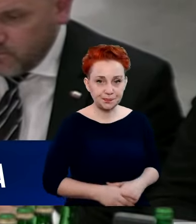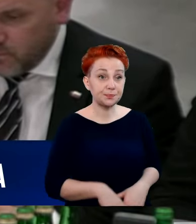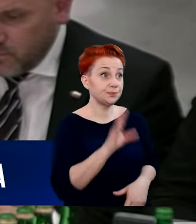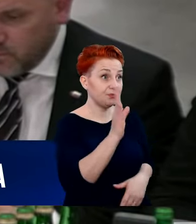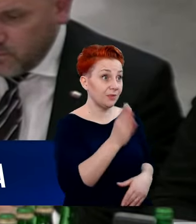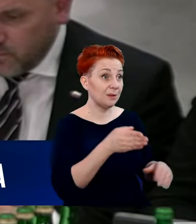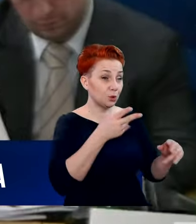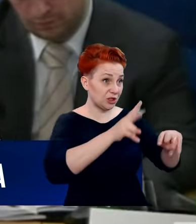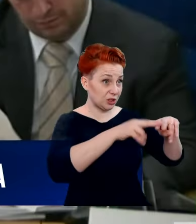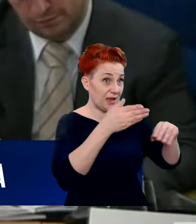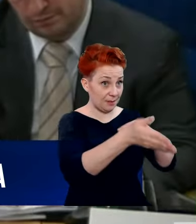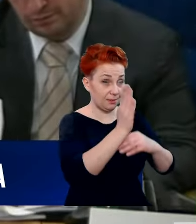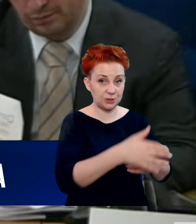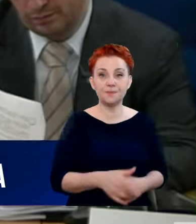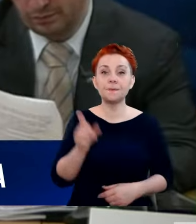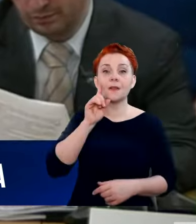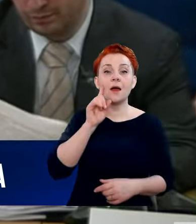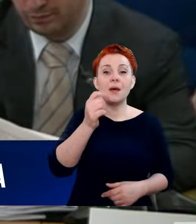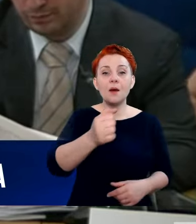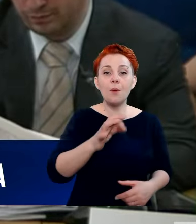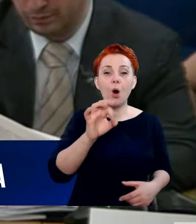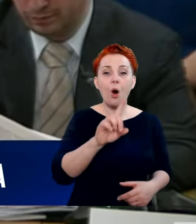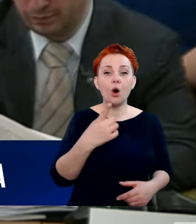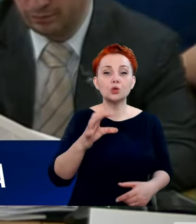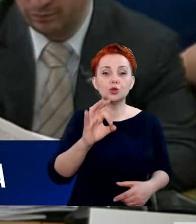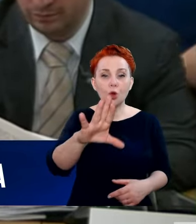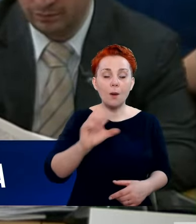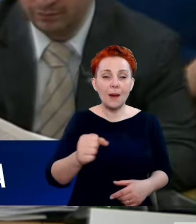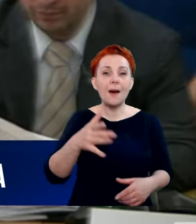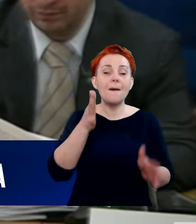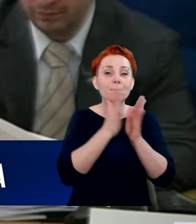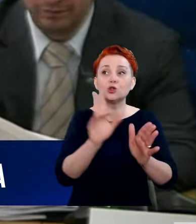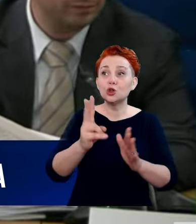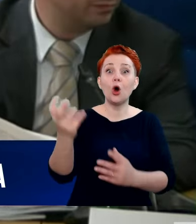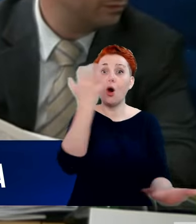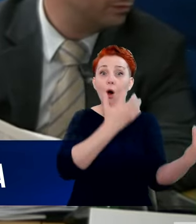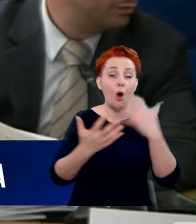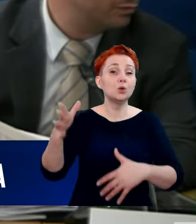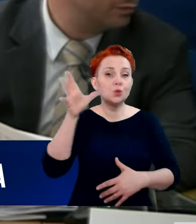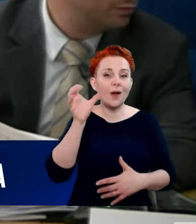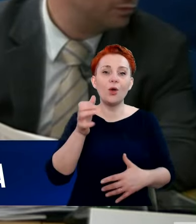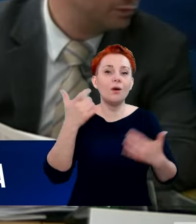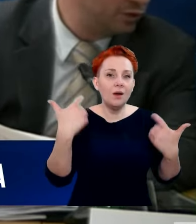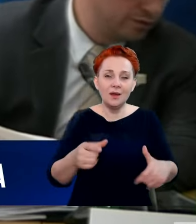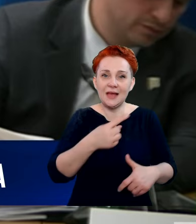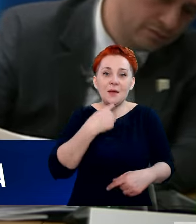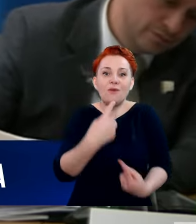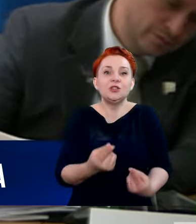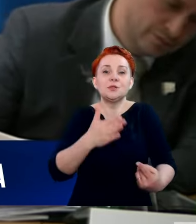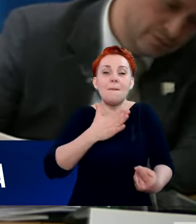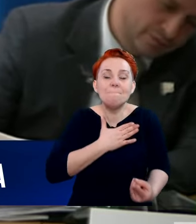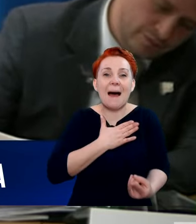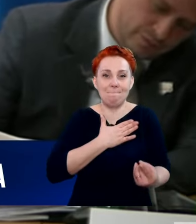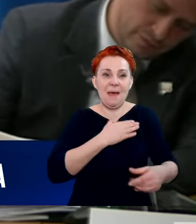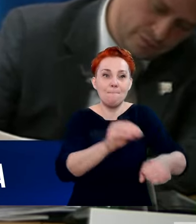Panie pośle Ozdoba, proszę nie wprowadzać naszych słuchaczy w błąd. Tu nikt nie powiedział, że dysponuje materiałami sprowadzonych